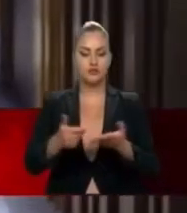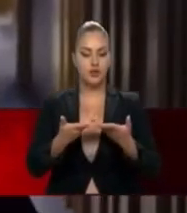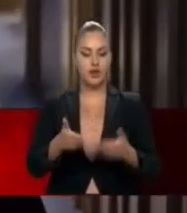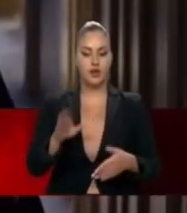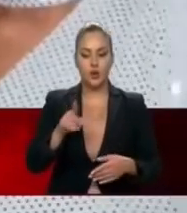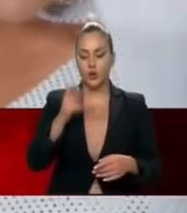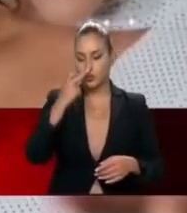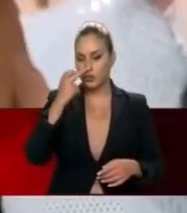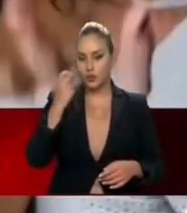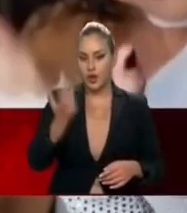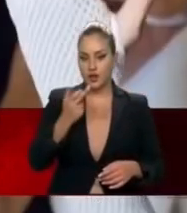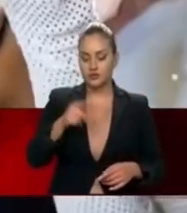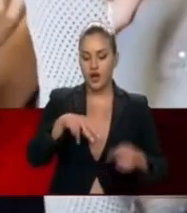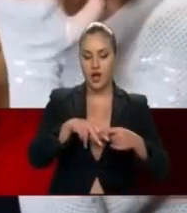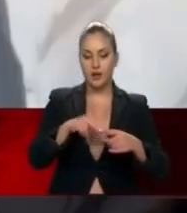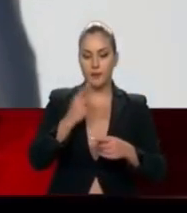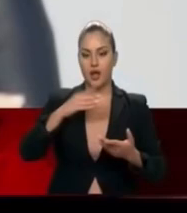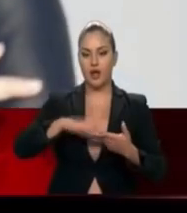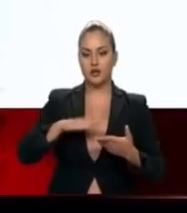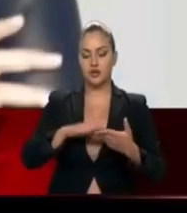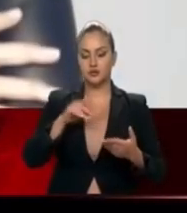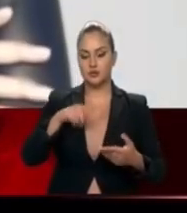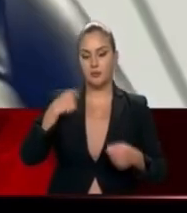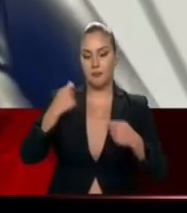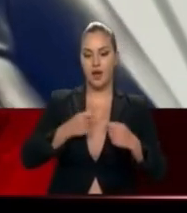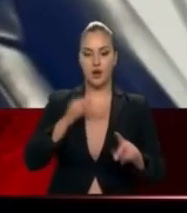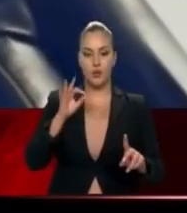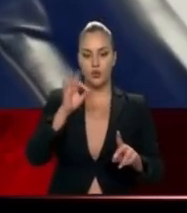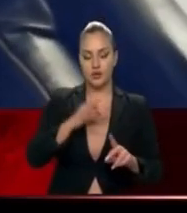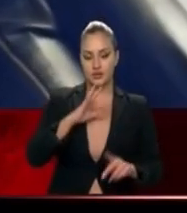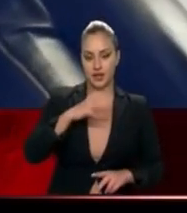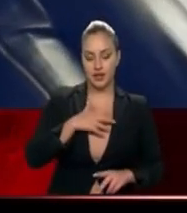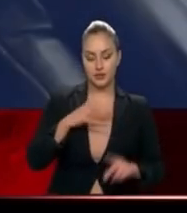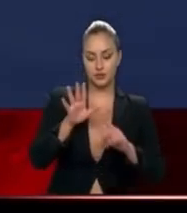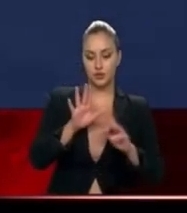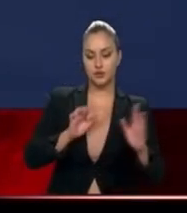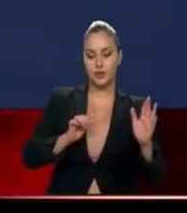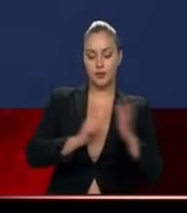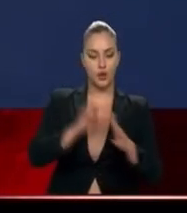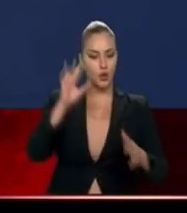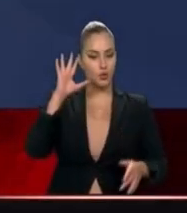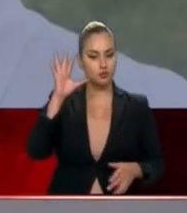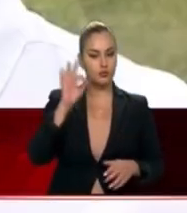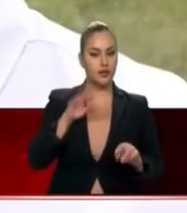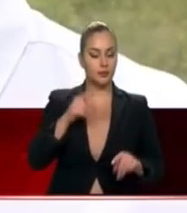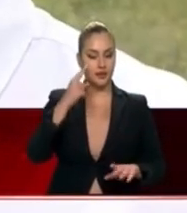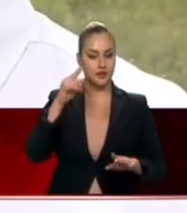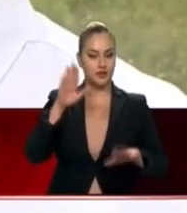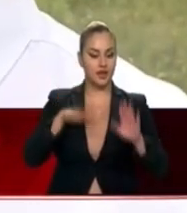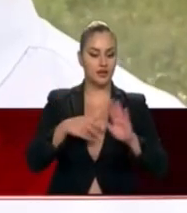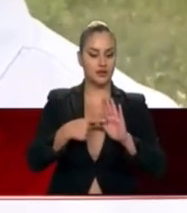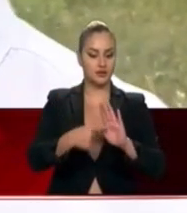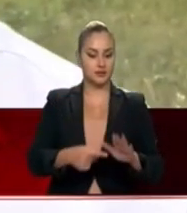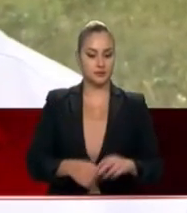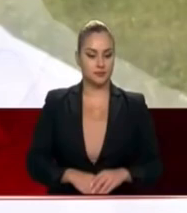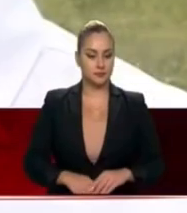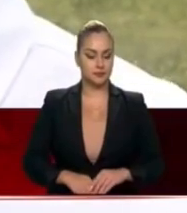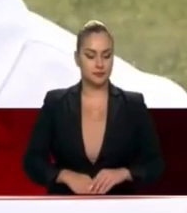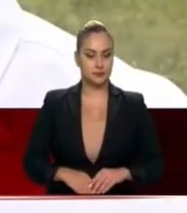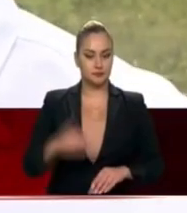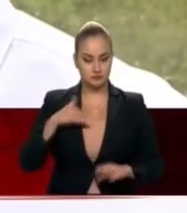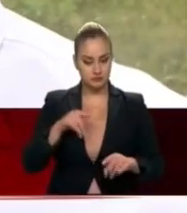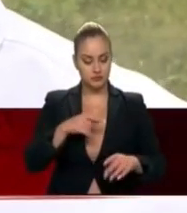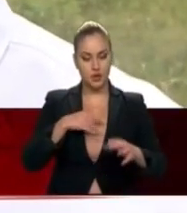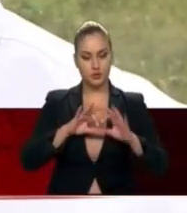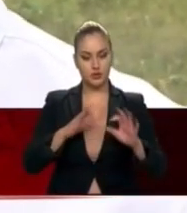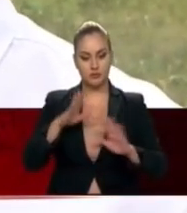O dolandırıcılar Akkaya'ya bir arkadaşı vasıtasıyla ulaştı. Kendilerini sosyal medya uzmanı olarak tanıttı. Geldiler, biz bunu çözeriz. Bu da